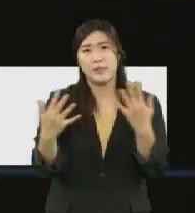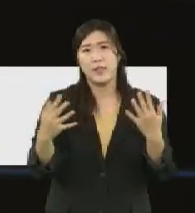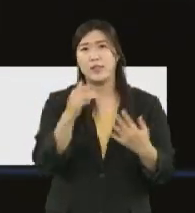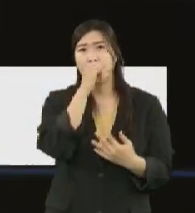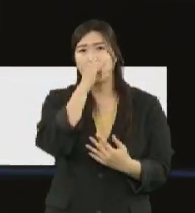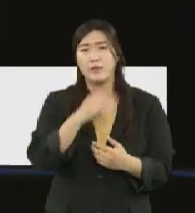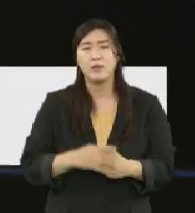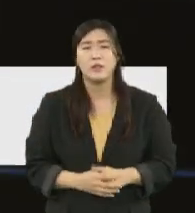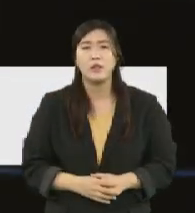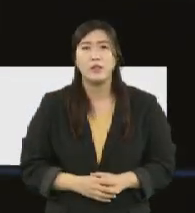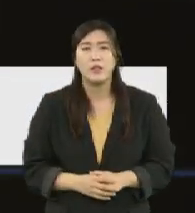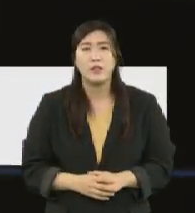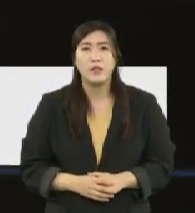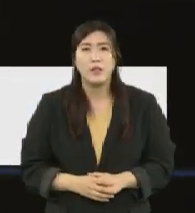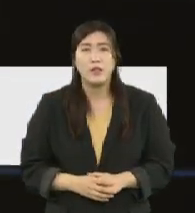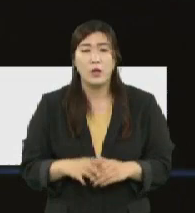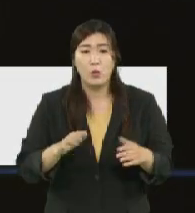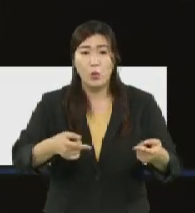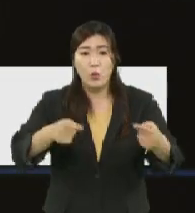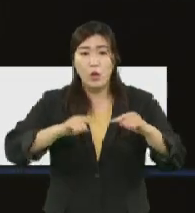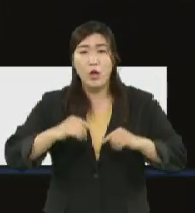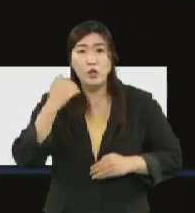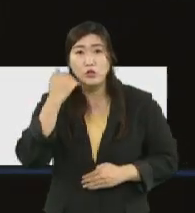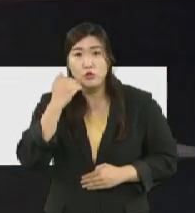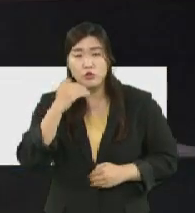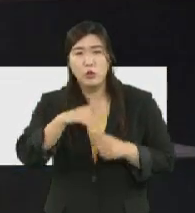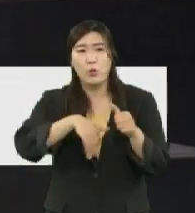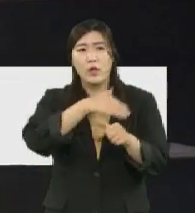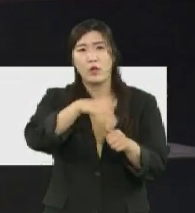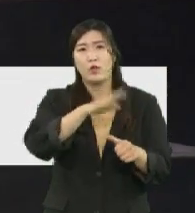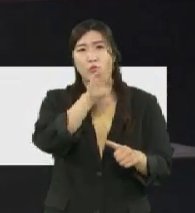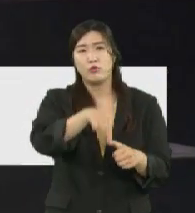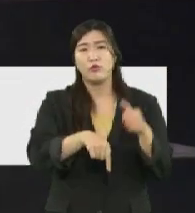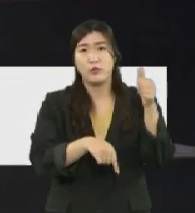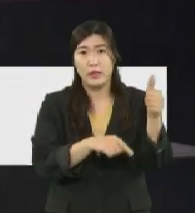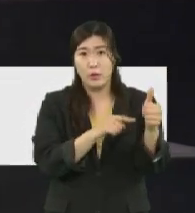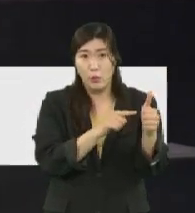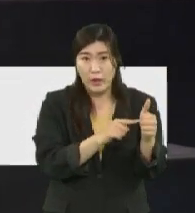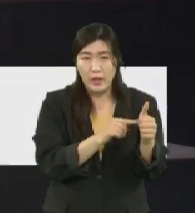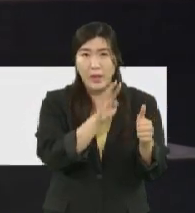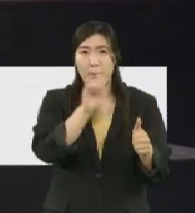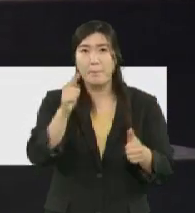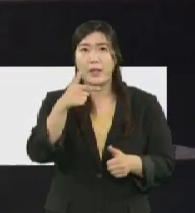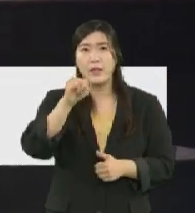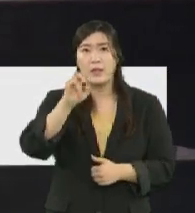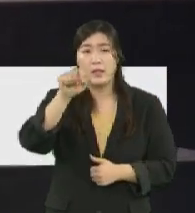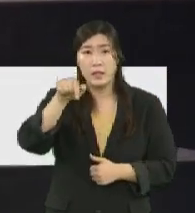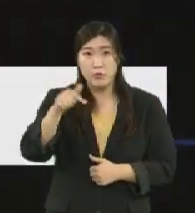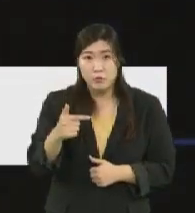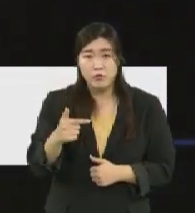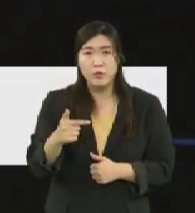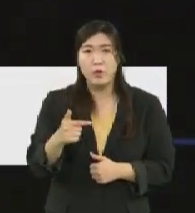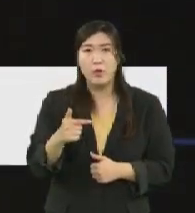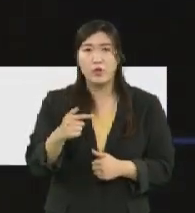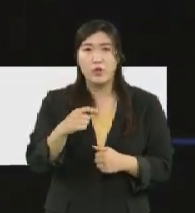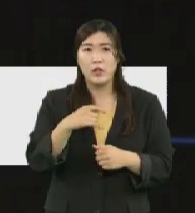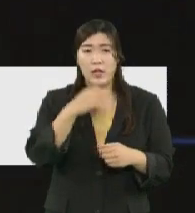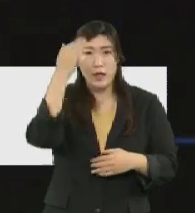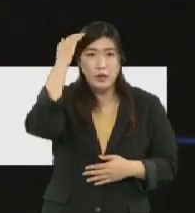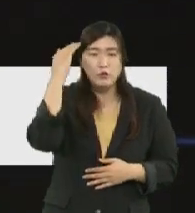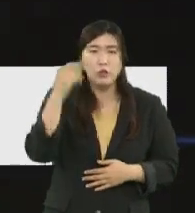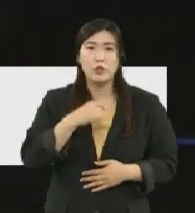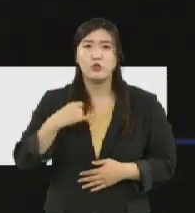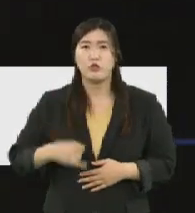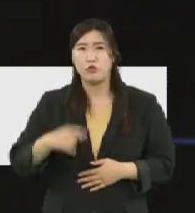개최됐습니다 오늘 행사에서는 한정의 환경부 장관과 반기문 전 유엔 사무총장 한국과